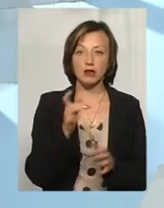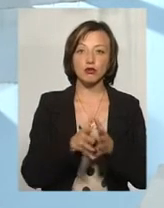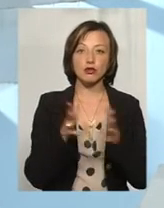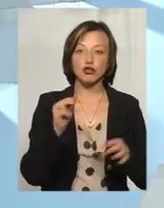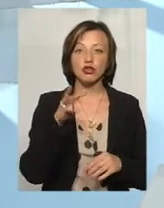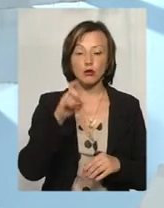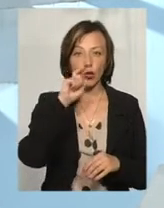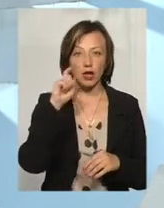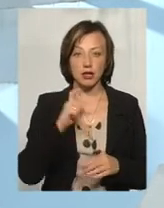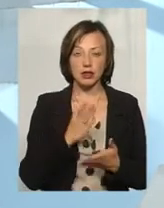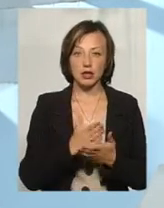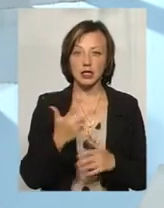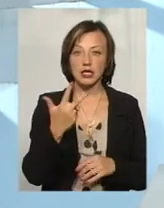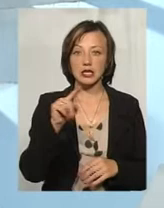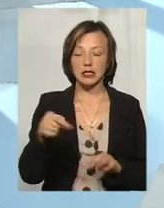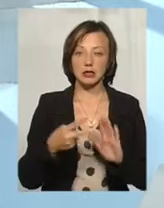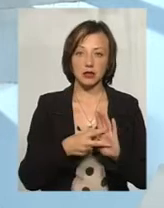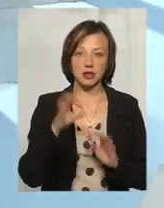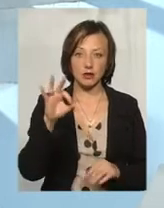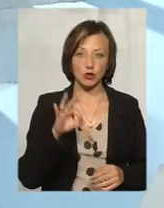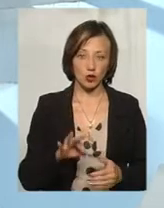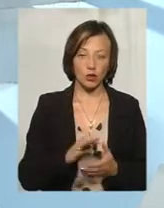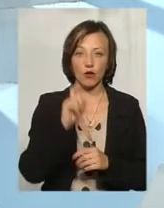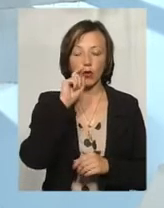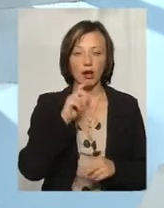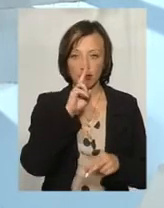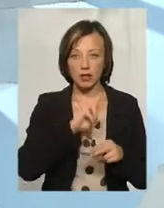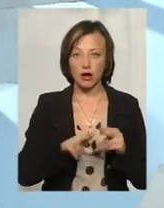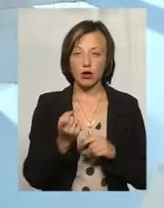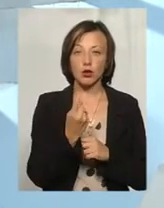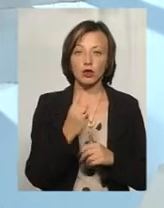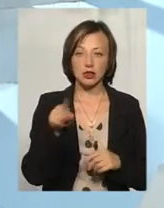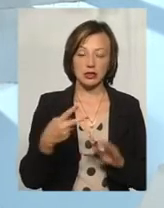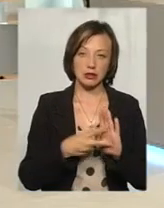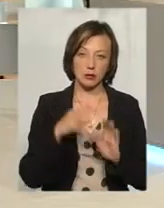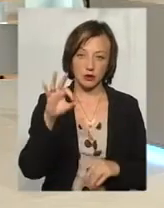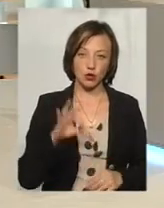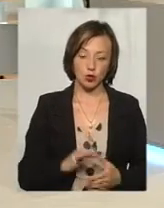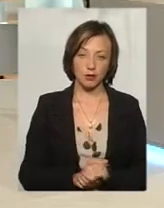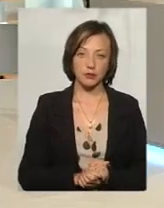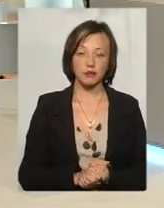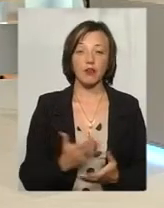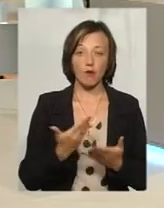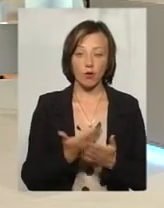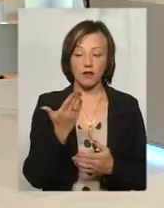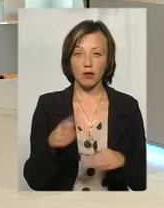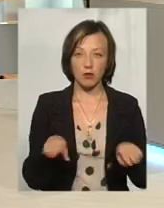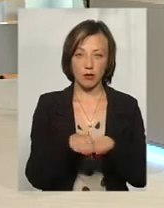ніж Україна, складають 3,7%. В Україні 11,7%. От вам